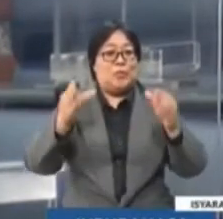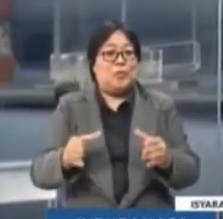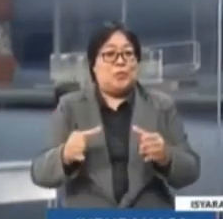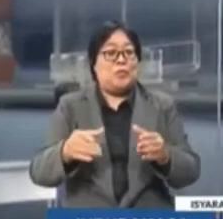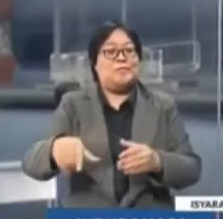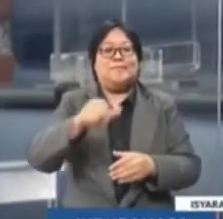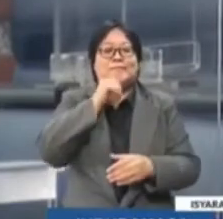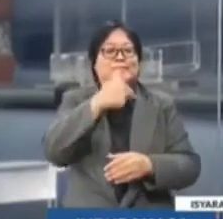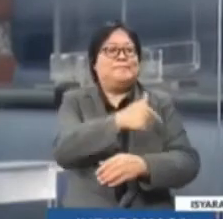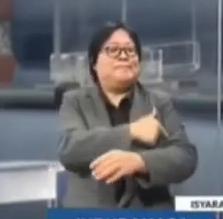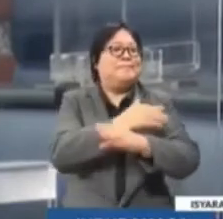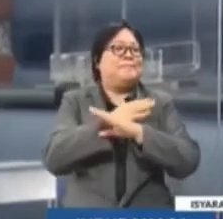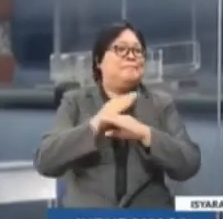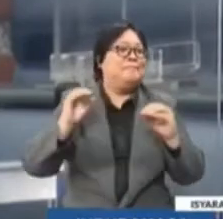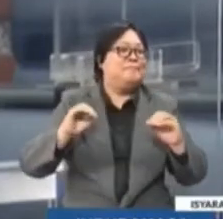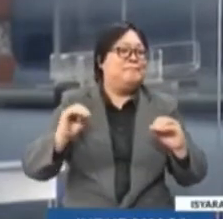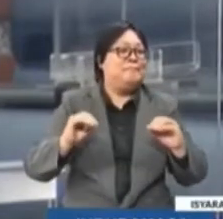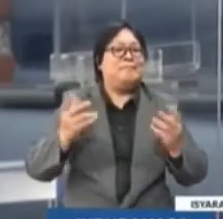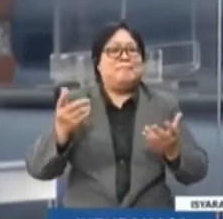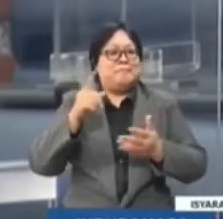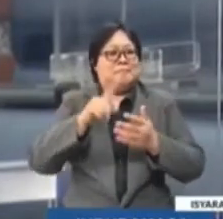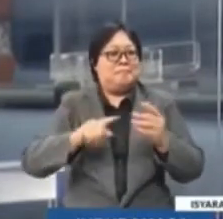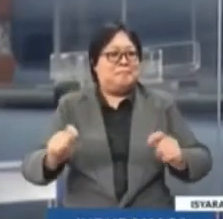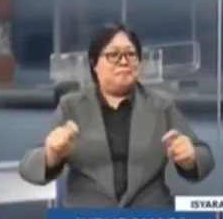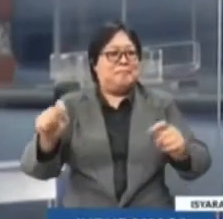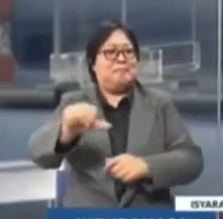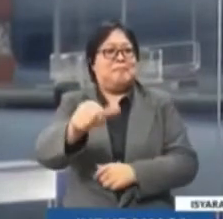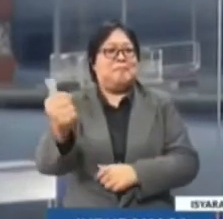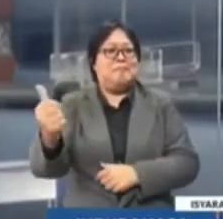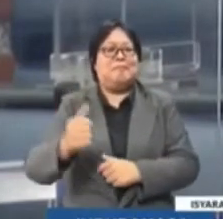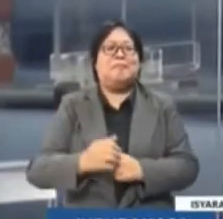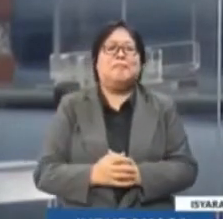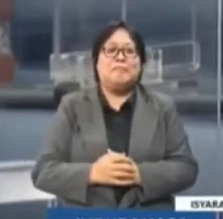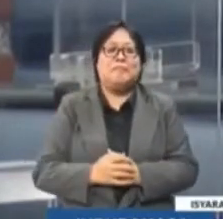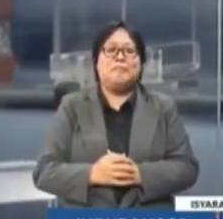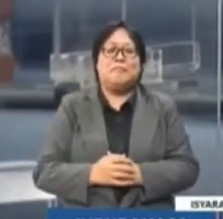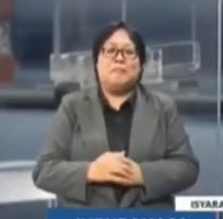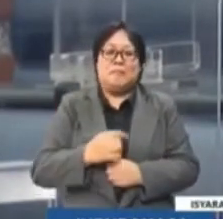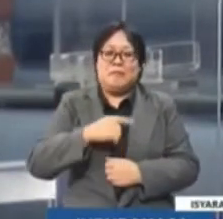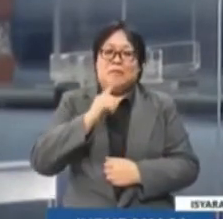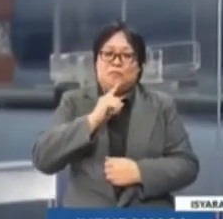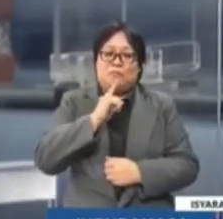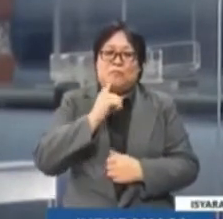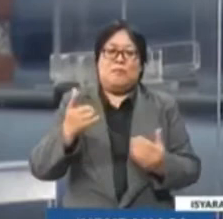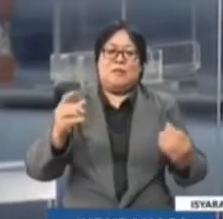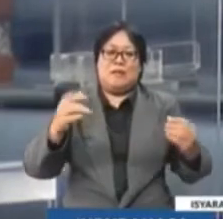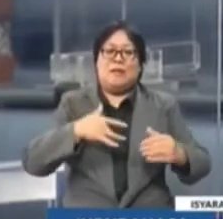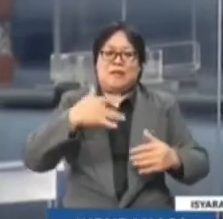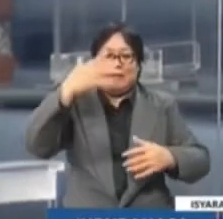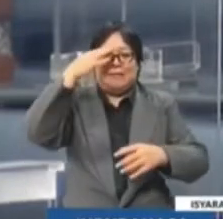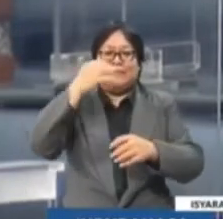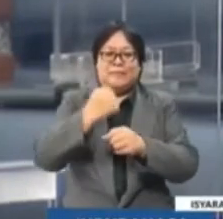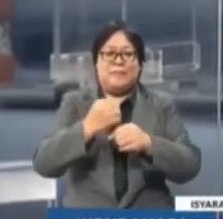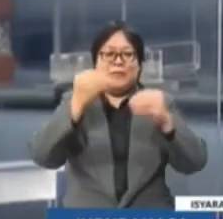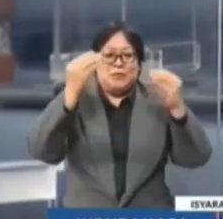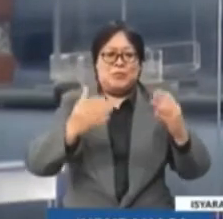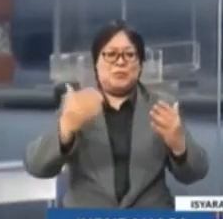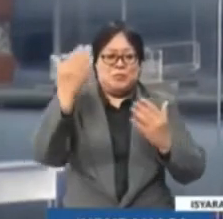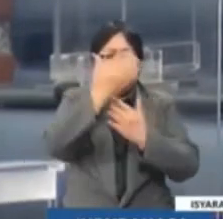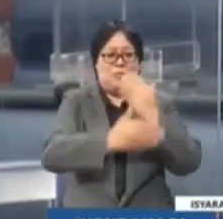tidak Direction ini Adakah ada tindakan lain untuk memastikan Grace yakinnya bahwa gurunya di